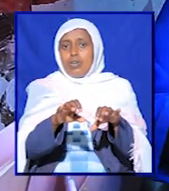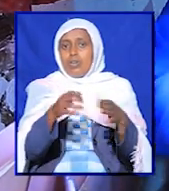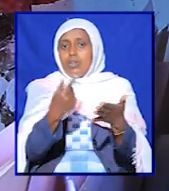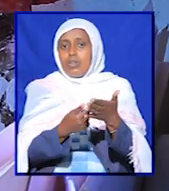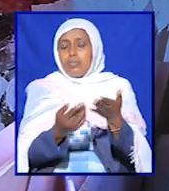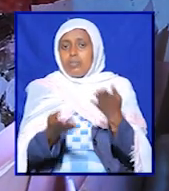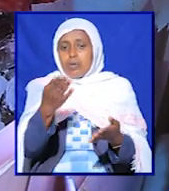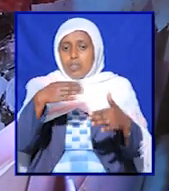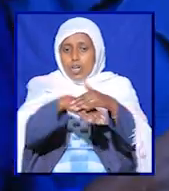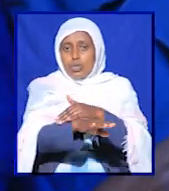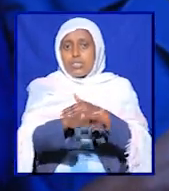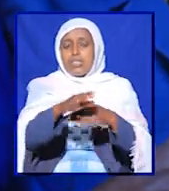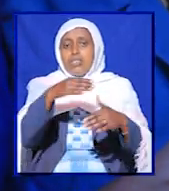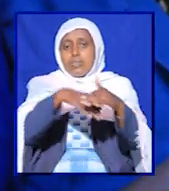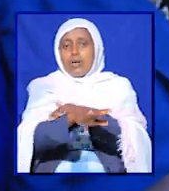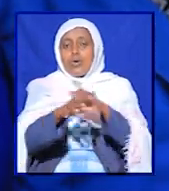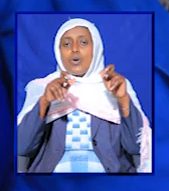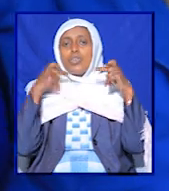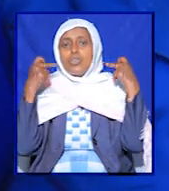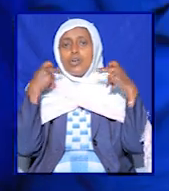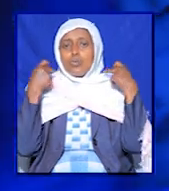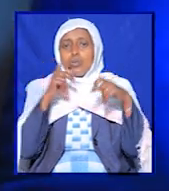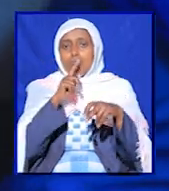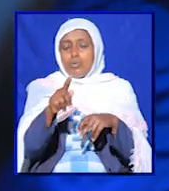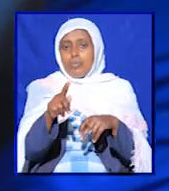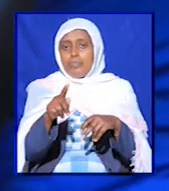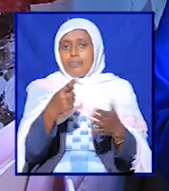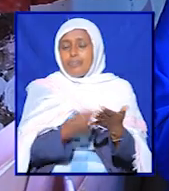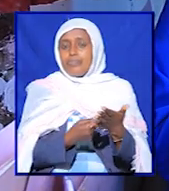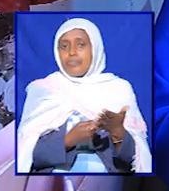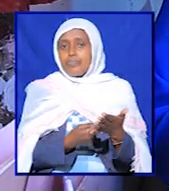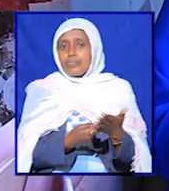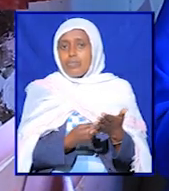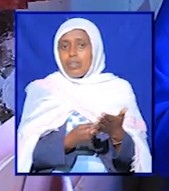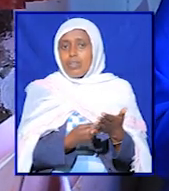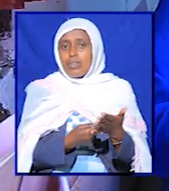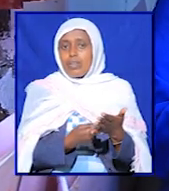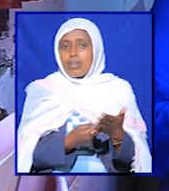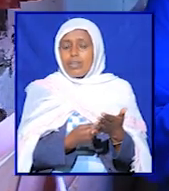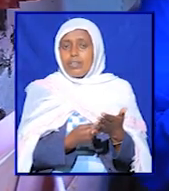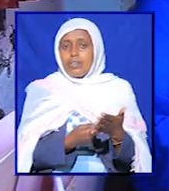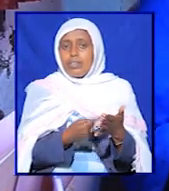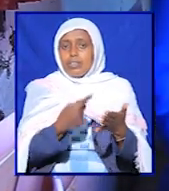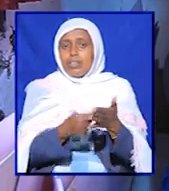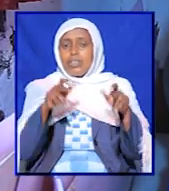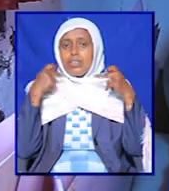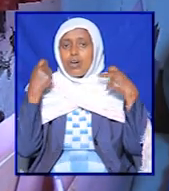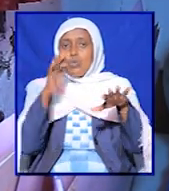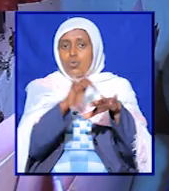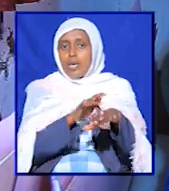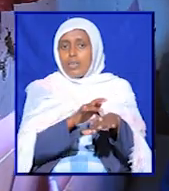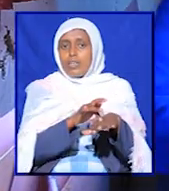ለአናት የሚሆን ይሄ ከውስጥ የሚገባው ማለት ነው። የዲያቆናት እና የካህናት አንድ አይነት ነው እንትኑ ይሄ ማለት እንትናቸው ማለት ነው። ይሄ የዲያቆን